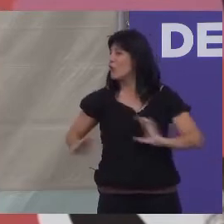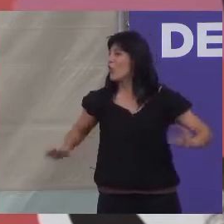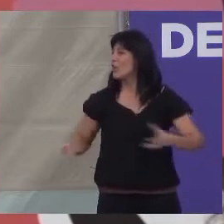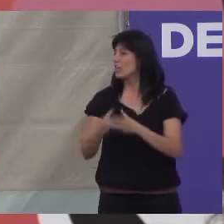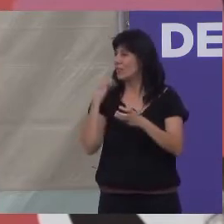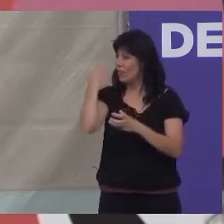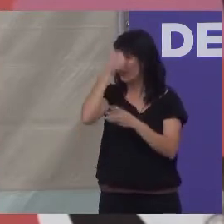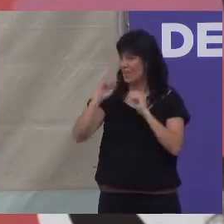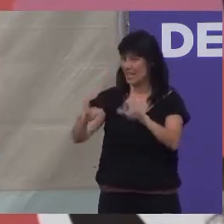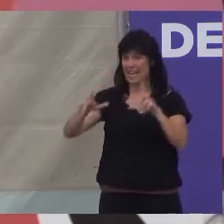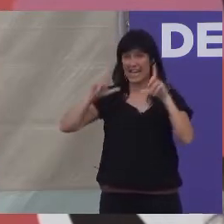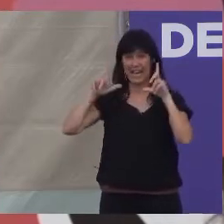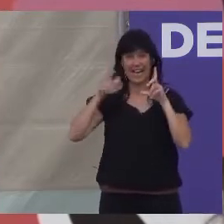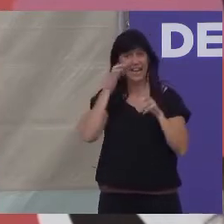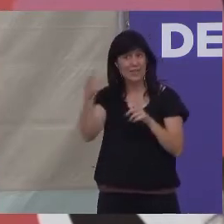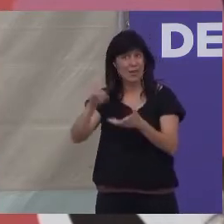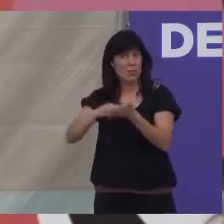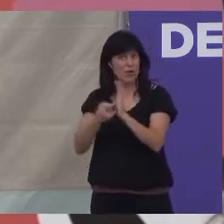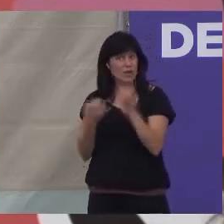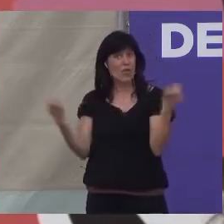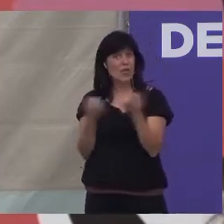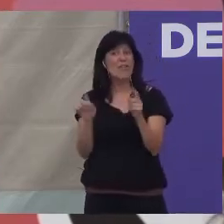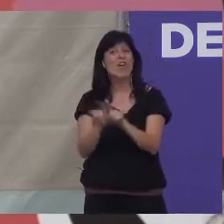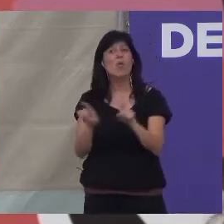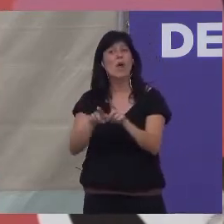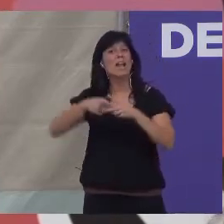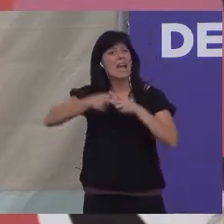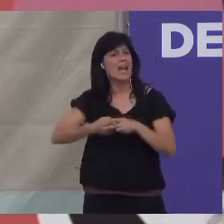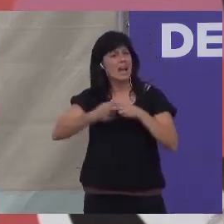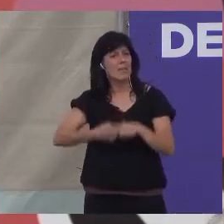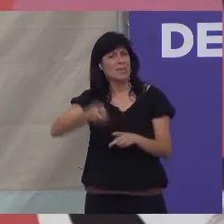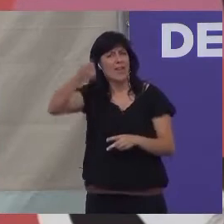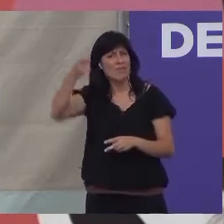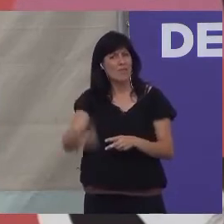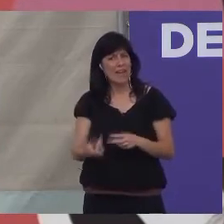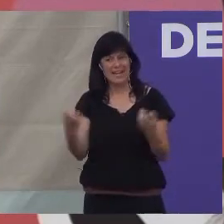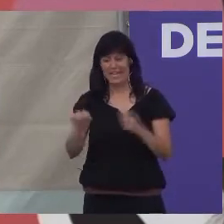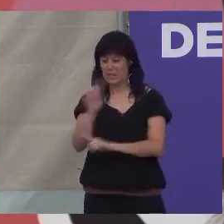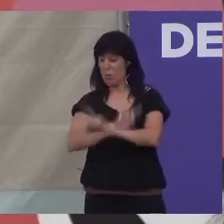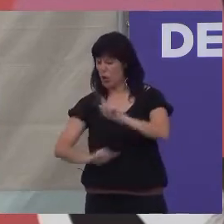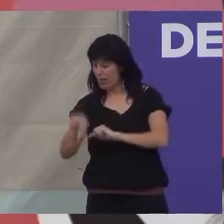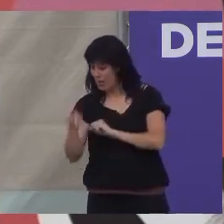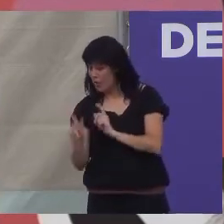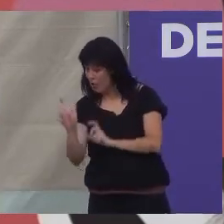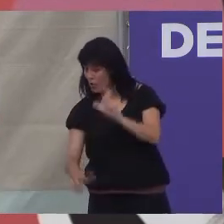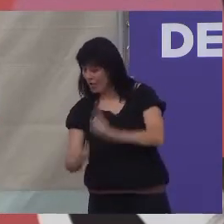col·lectiu que ha de ser eina útil per solucionar des de baix els problemes de la gent.